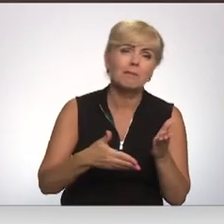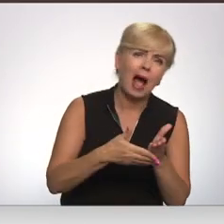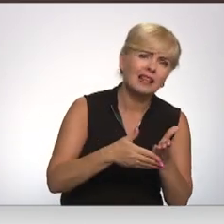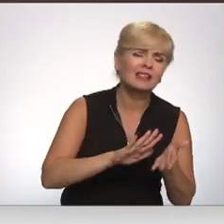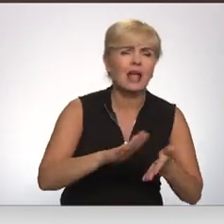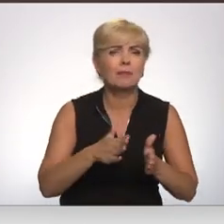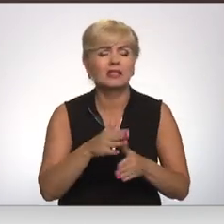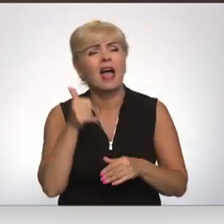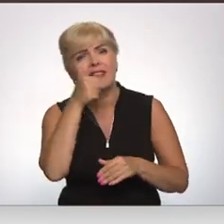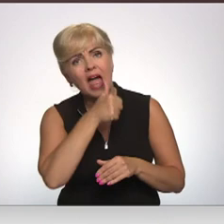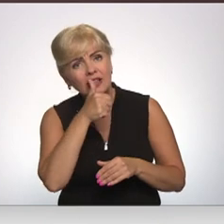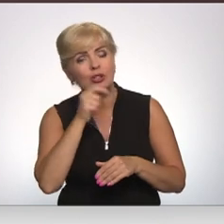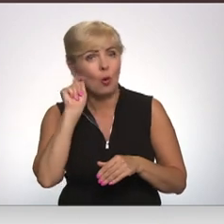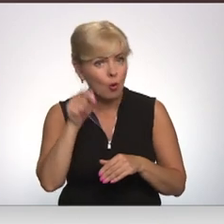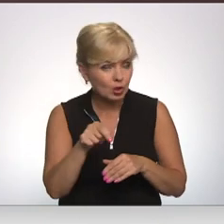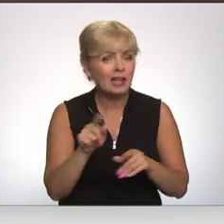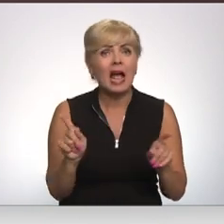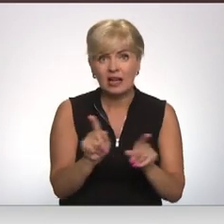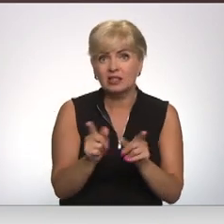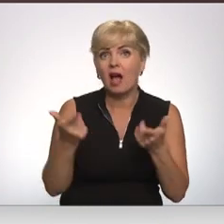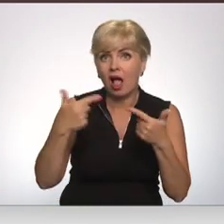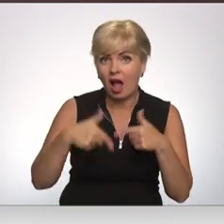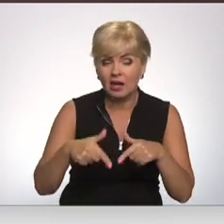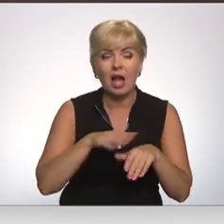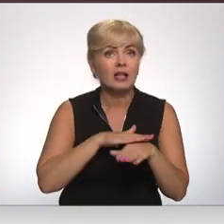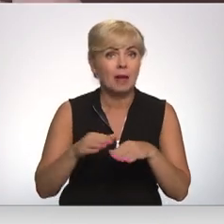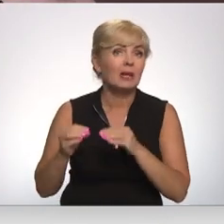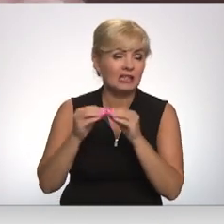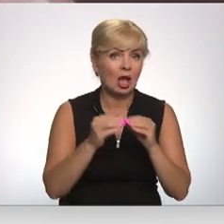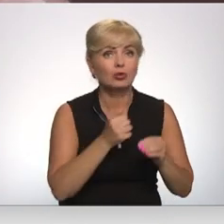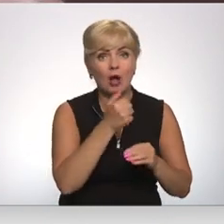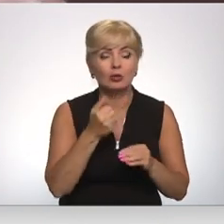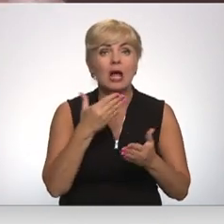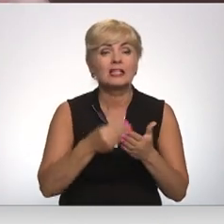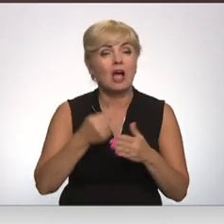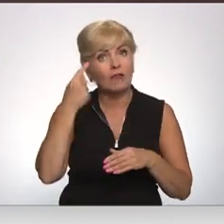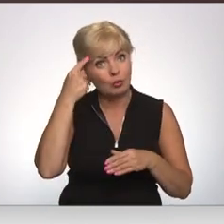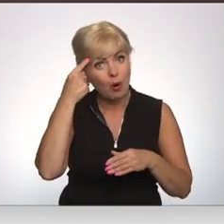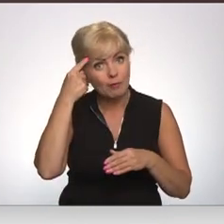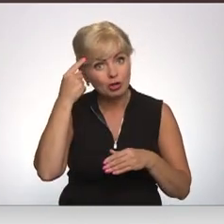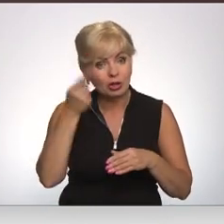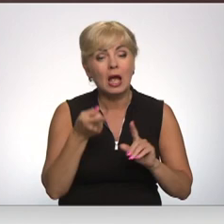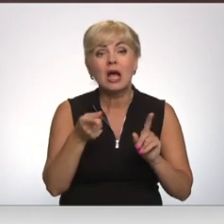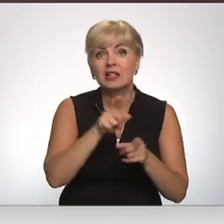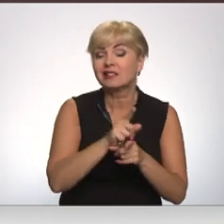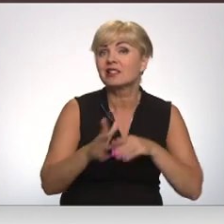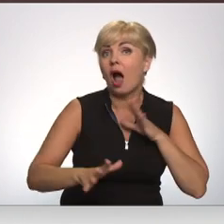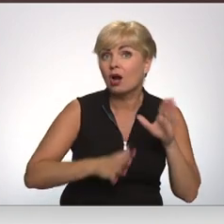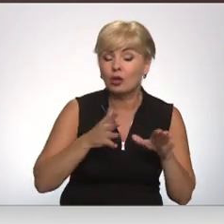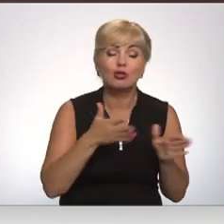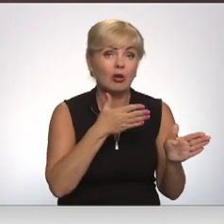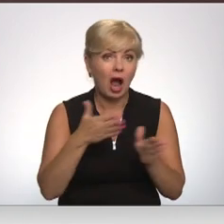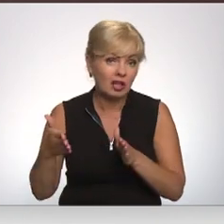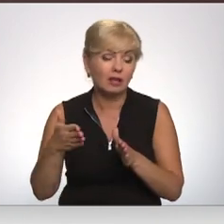Īsti neticēja, vai Ukraiņi būs tiešām tik īsā laikā, nepilnos 10 gados, savu domāšanu tā notransformējuši, sagatavojušies, ka ir gatavs